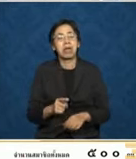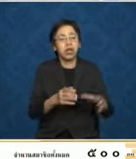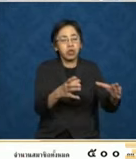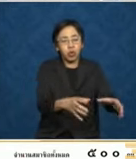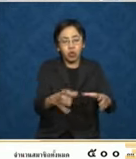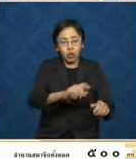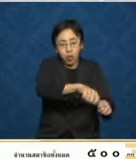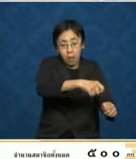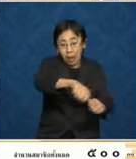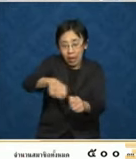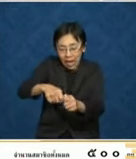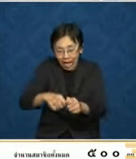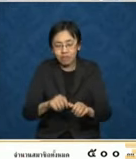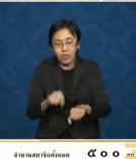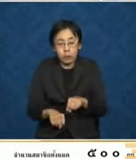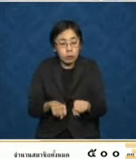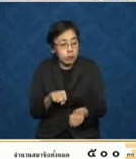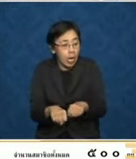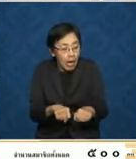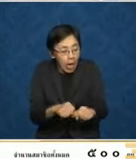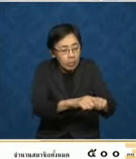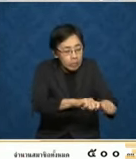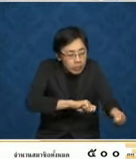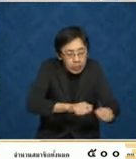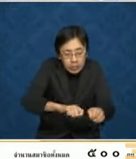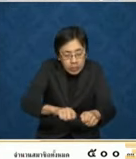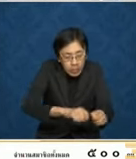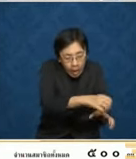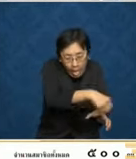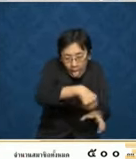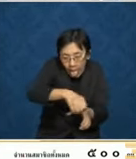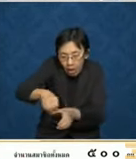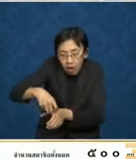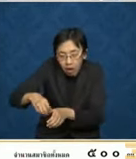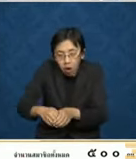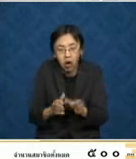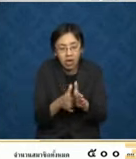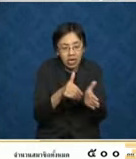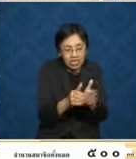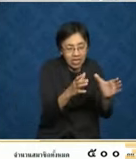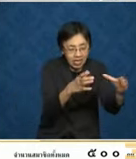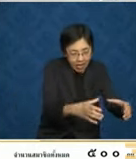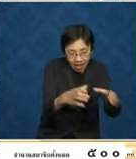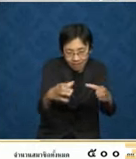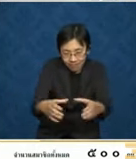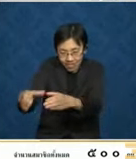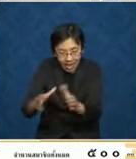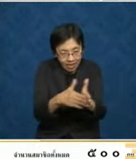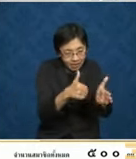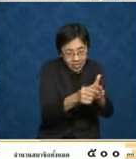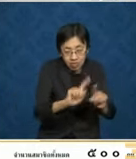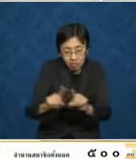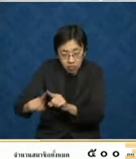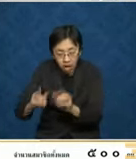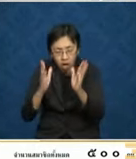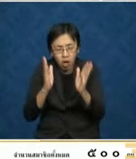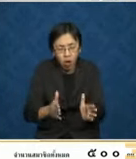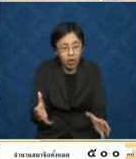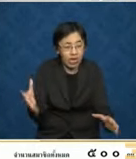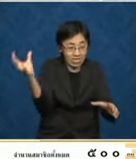ะครับที่ไปเก็บมาจากที่มีการคัดแยกเป็นถุงเป็นสีๆตามสีถังขยะสุดท้ายเมื่อซาเล้งไปฉีก